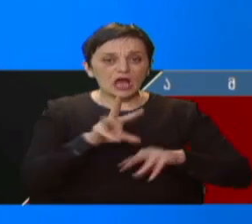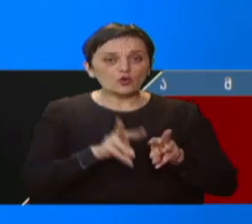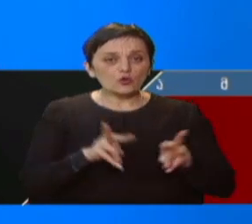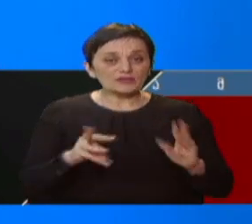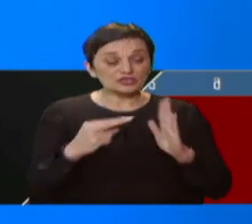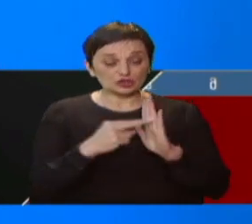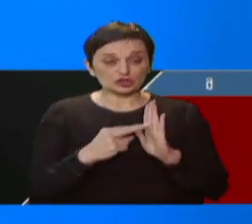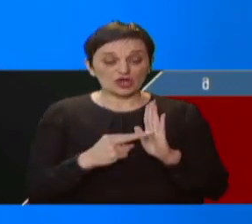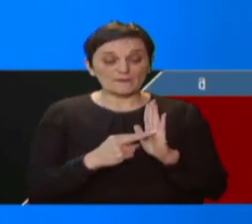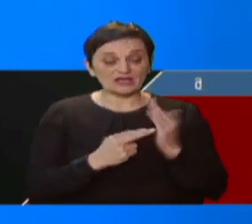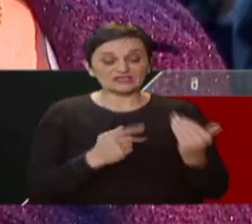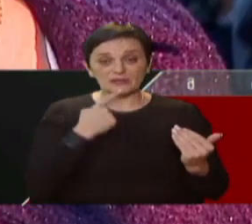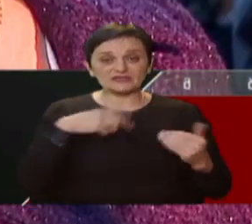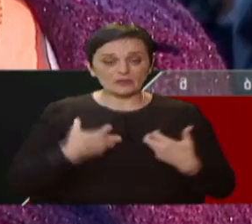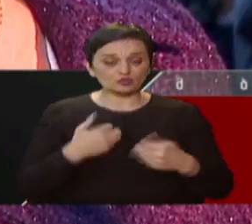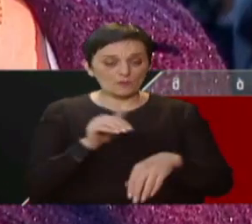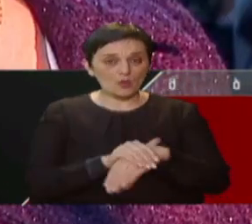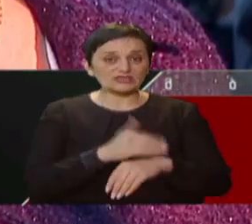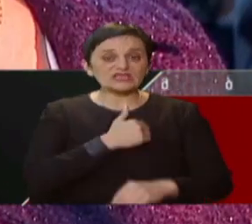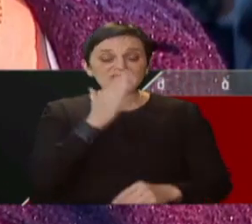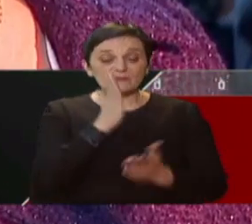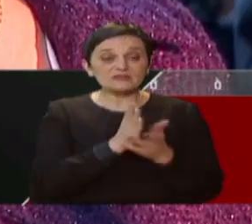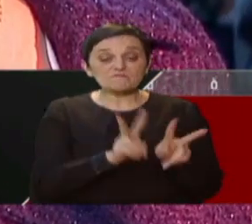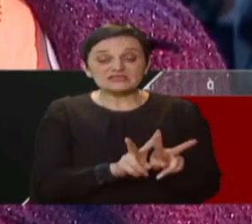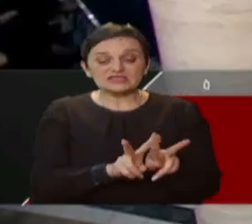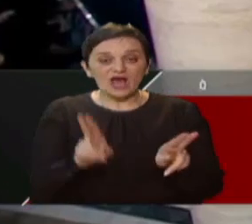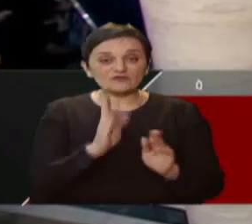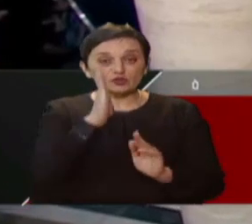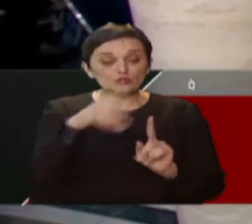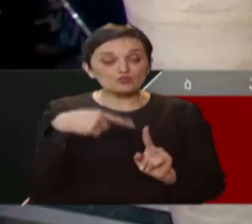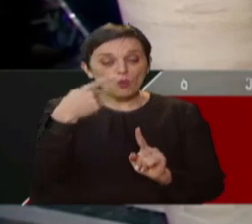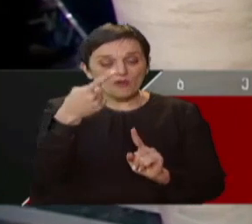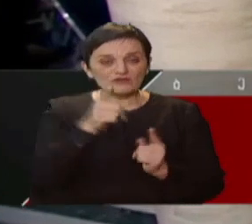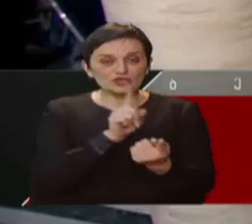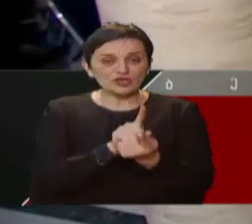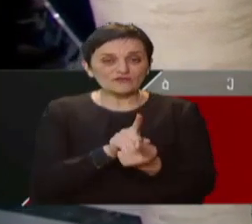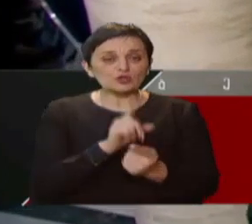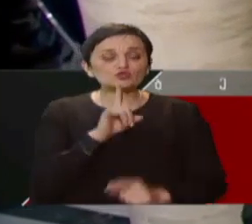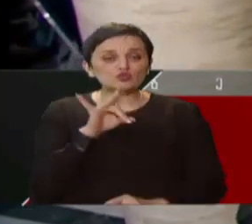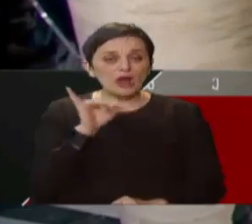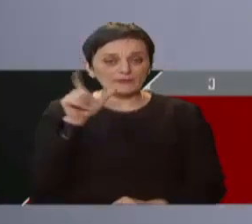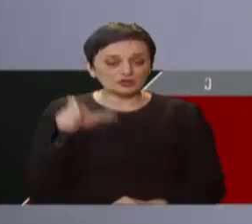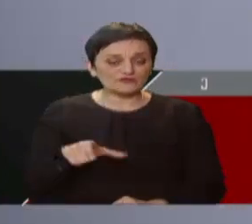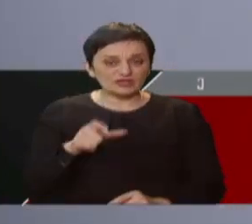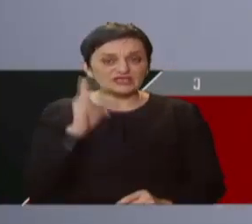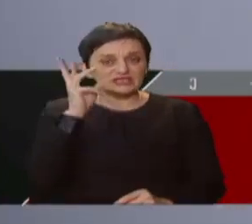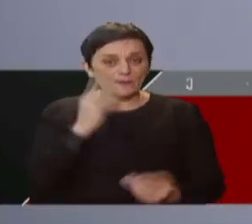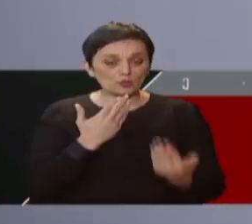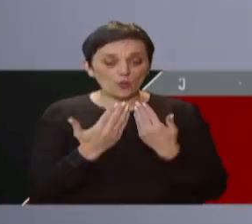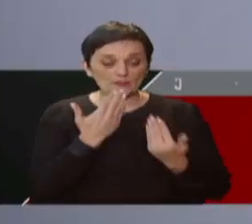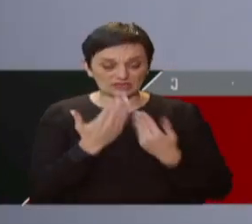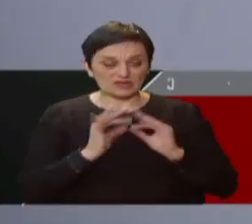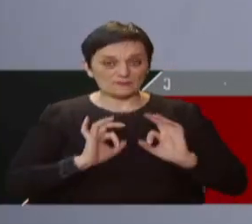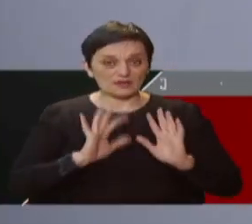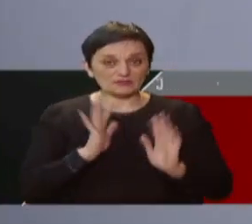ministris shepasebit samtsukharo faktia da imedonebs rom zgavsi tipis momoval shekhvedrebze Salome Zurabishvili diplomatebs mimartavs am